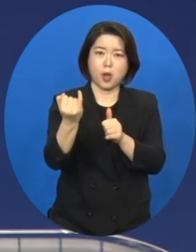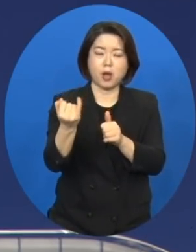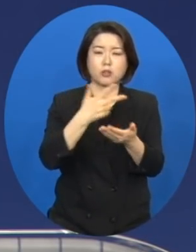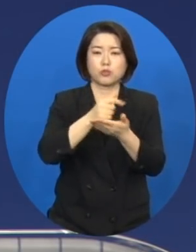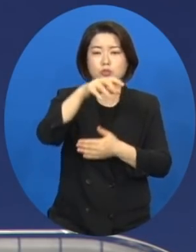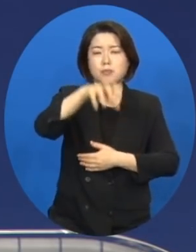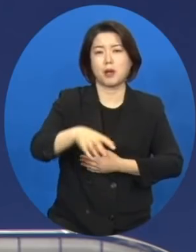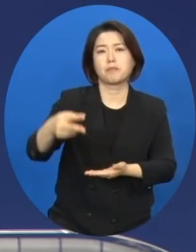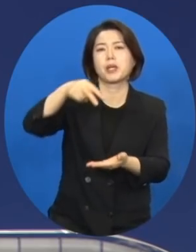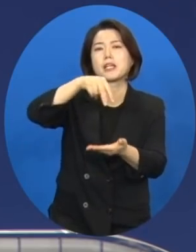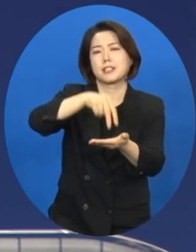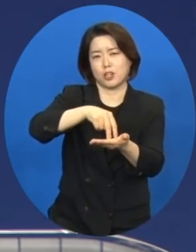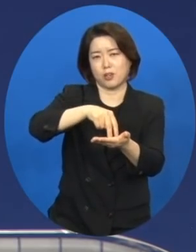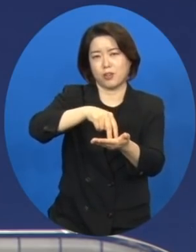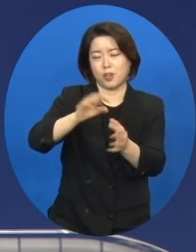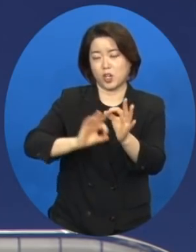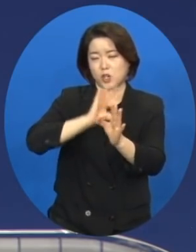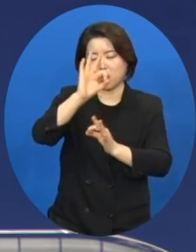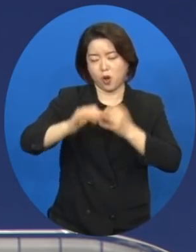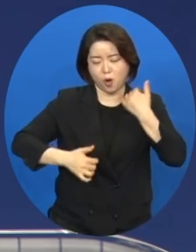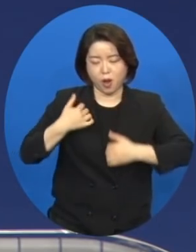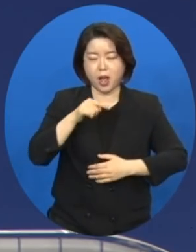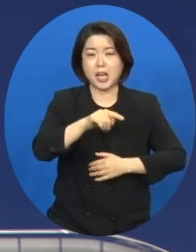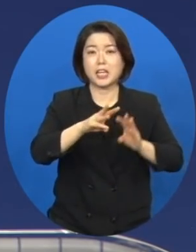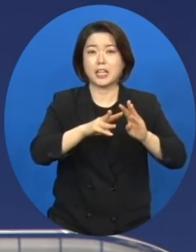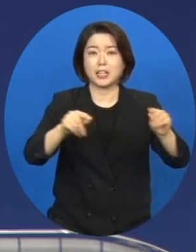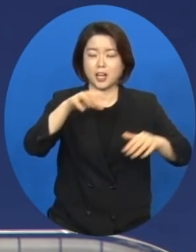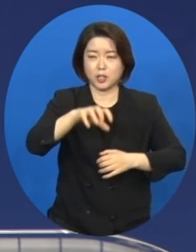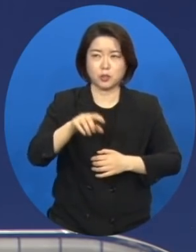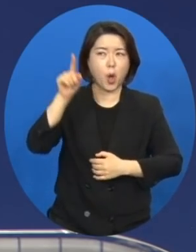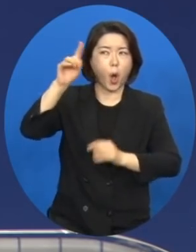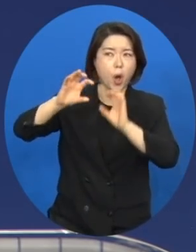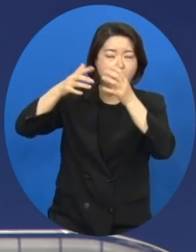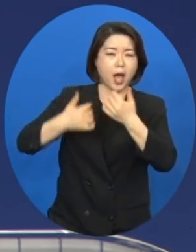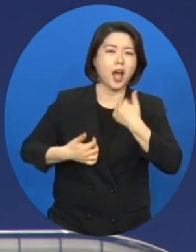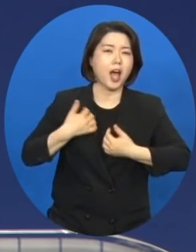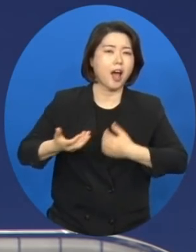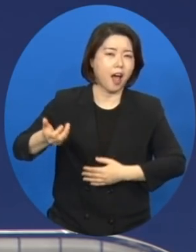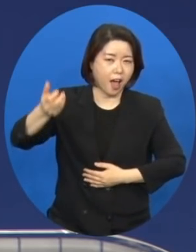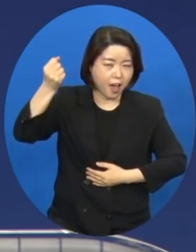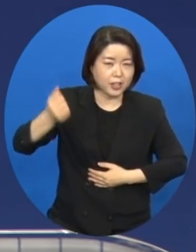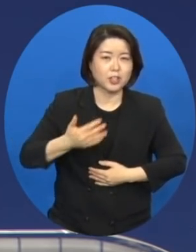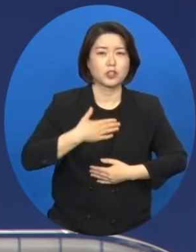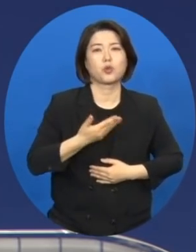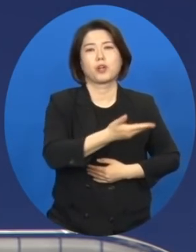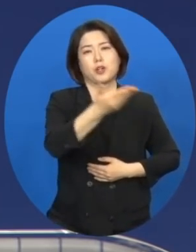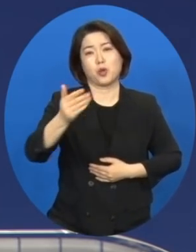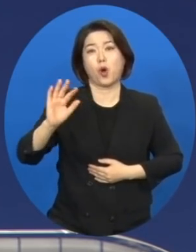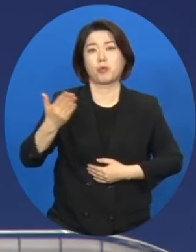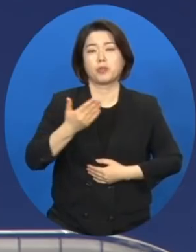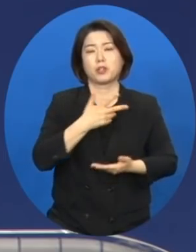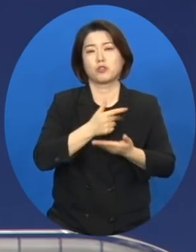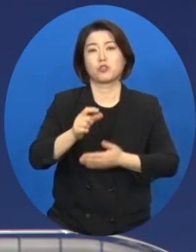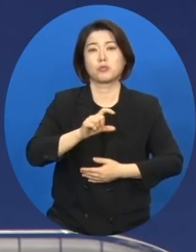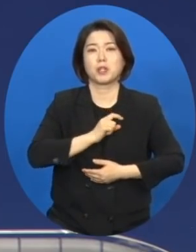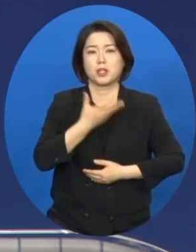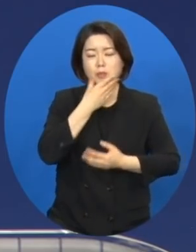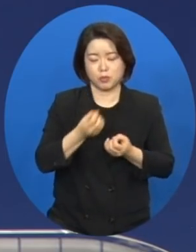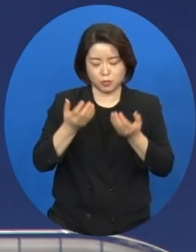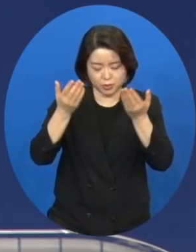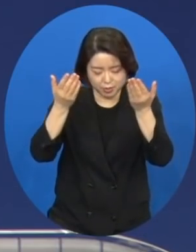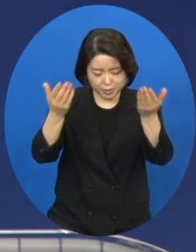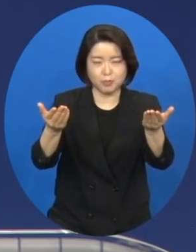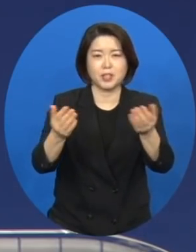수 있는 그 영원한 기쁨을 이 땅에서도 그 나라에서 누릴 수 있는 저와 여러분들이 되시기를 주님의 이름으로